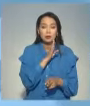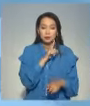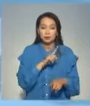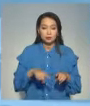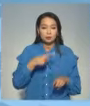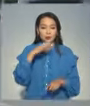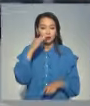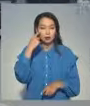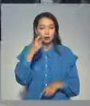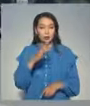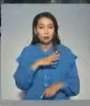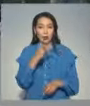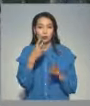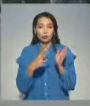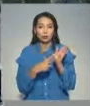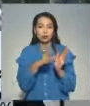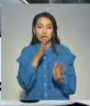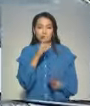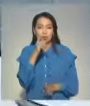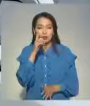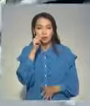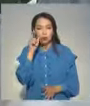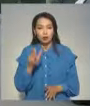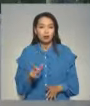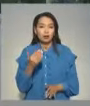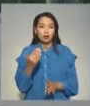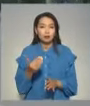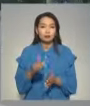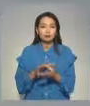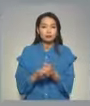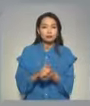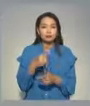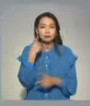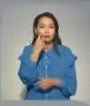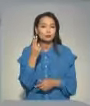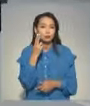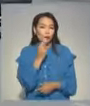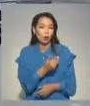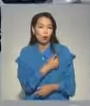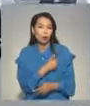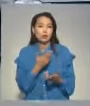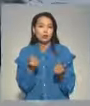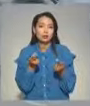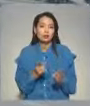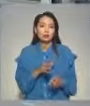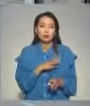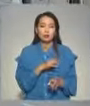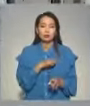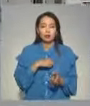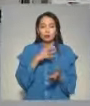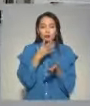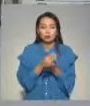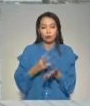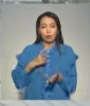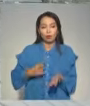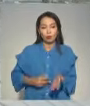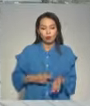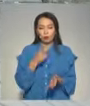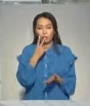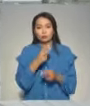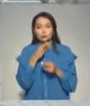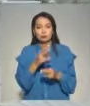хабарлаған. 37 жастағы қала тұрғыны оқушының қолынан ұстап, бетінен сүйген мойындапты, бірақ онысын өз қызы секілді қарадым деп ақталған.